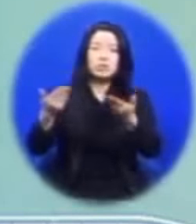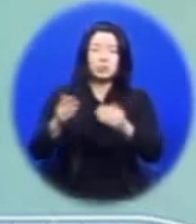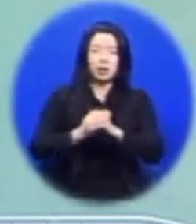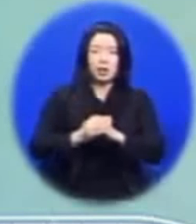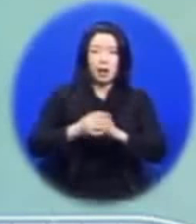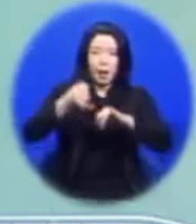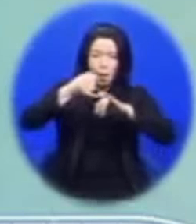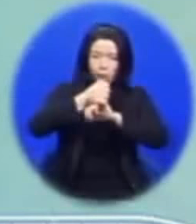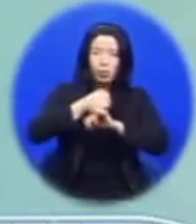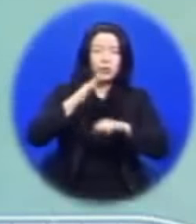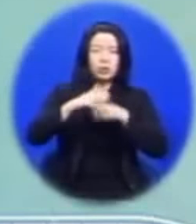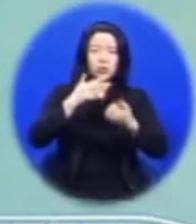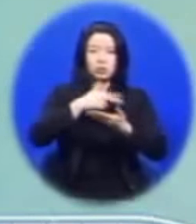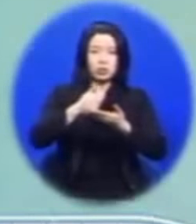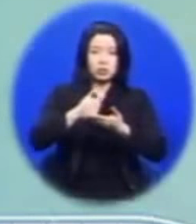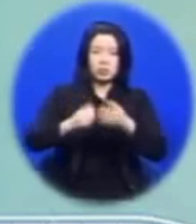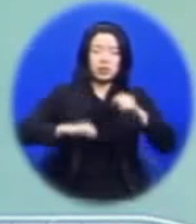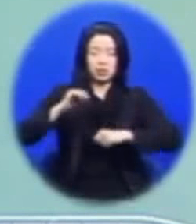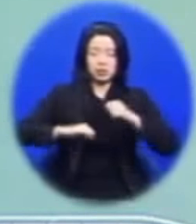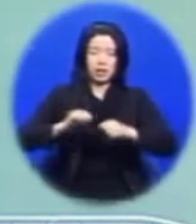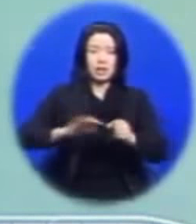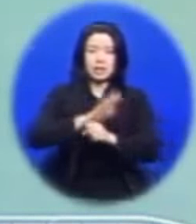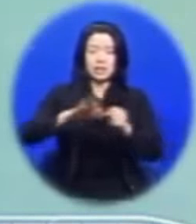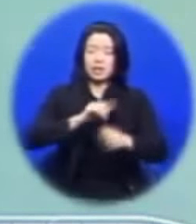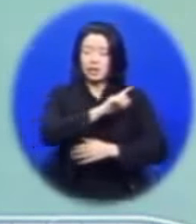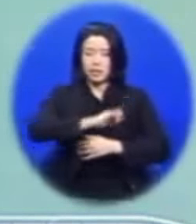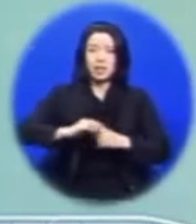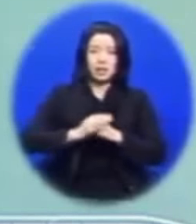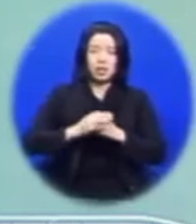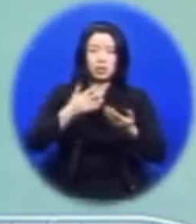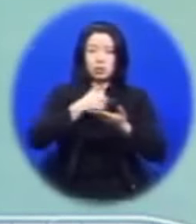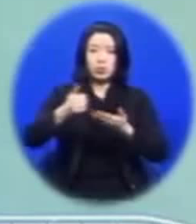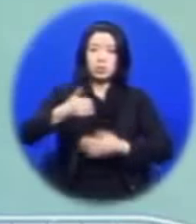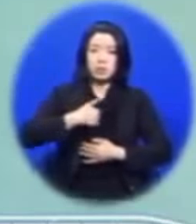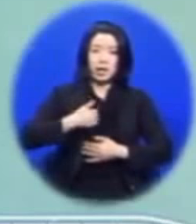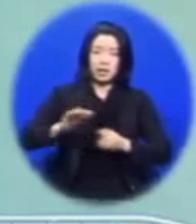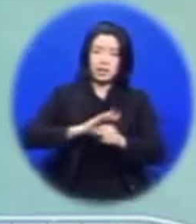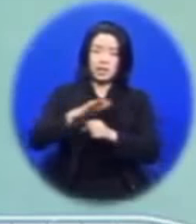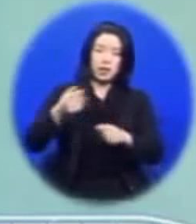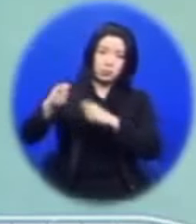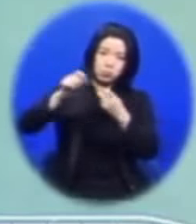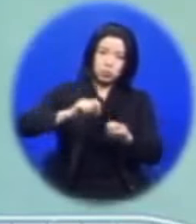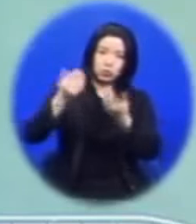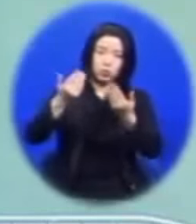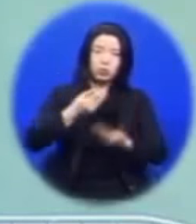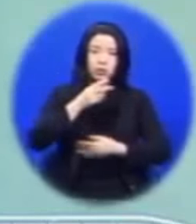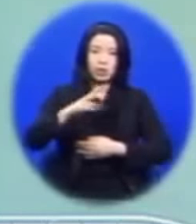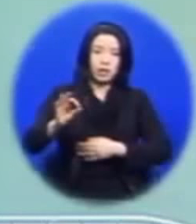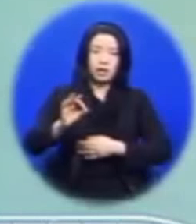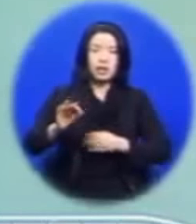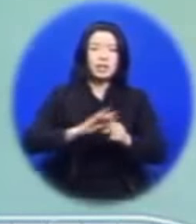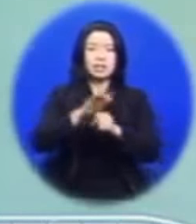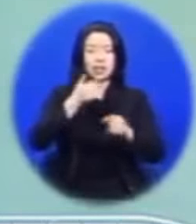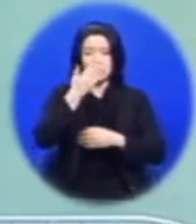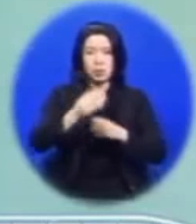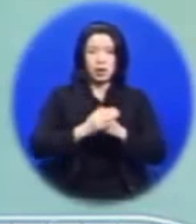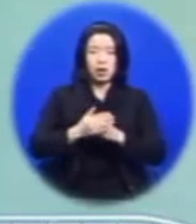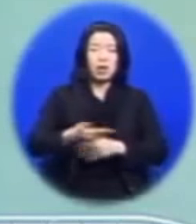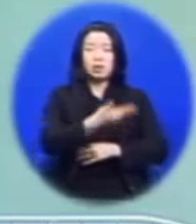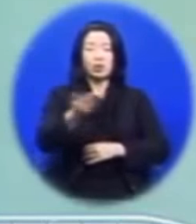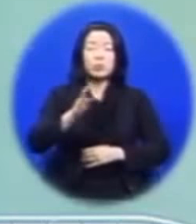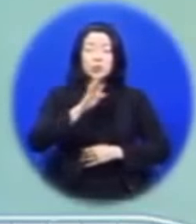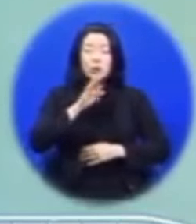역사하신다 사랑이 제일이다 주님이 나에게 사랑을 부어 주셔야 사랑하는거다 여러분이 정말 믿으면